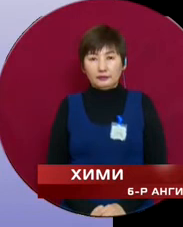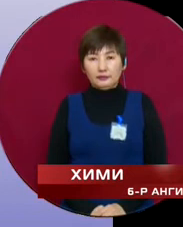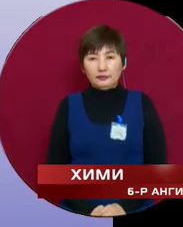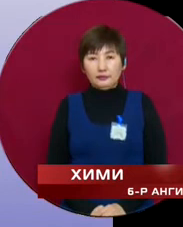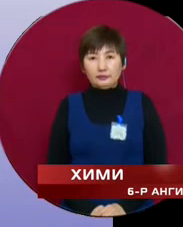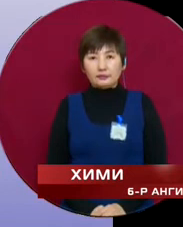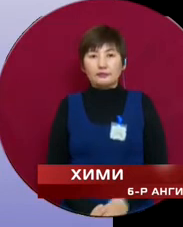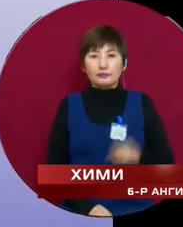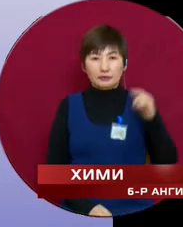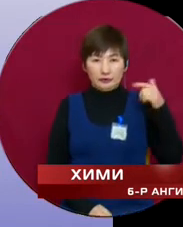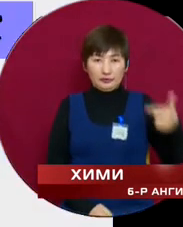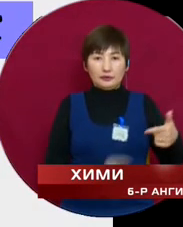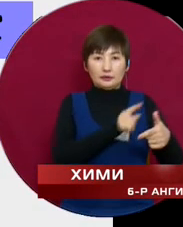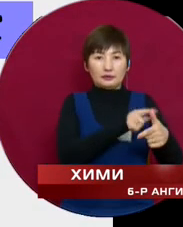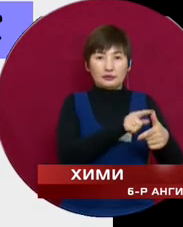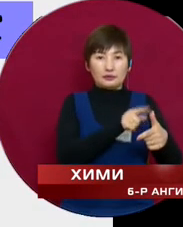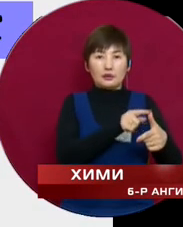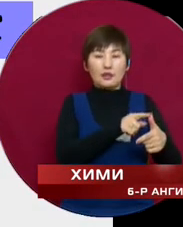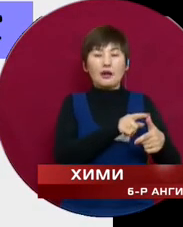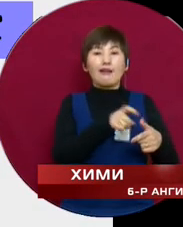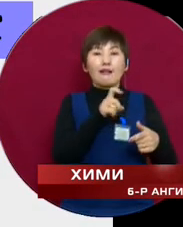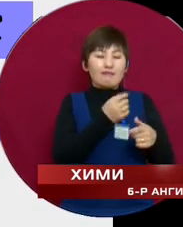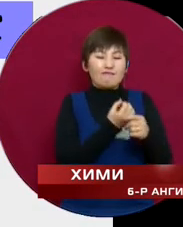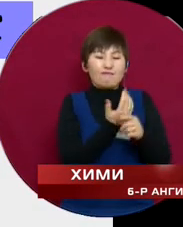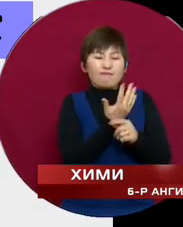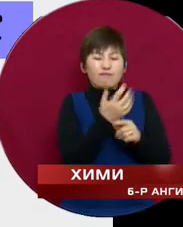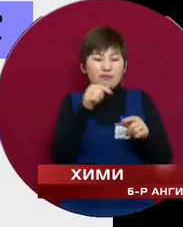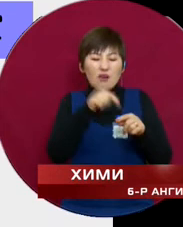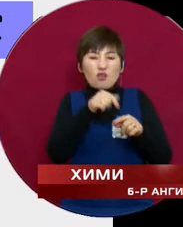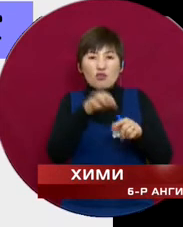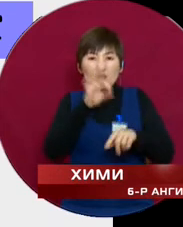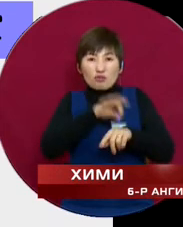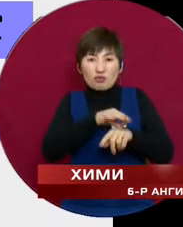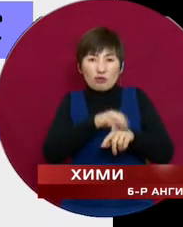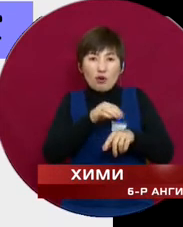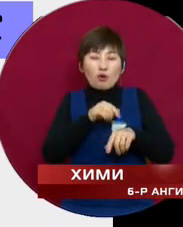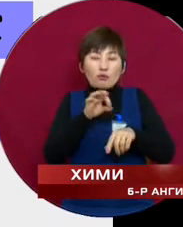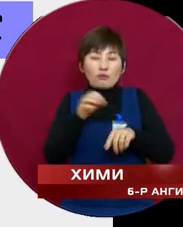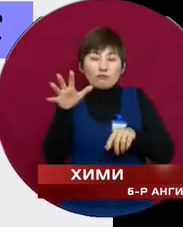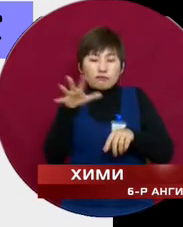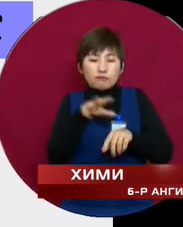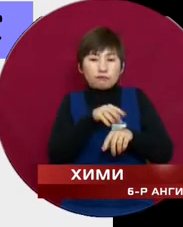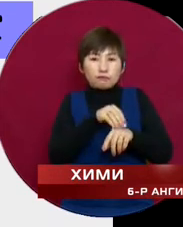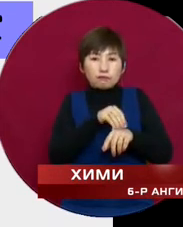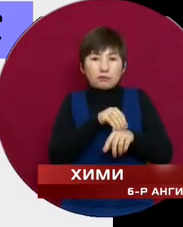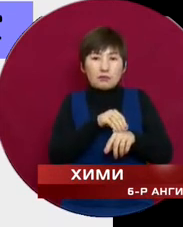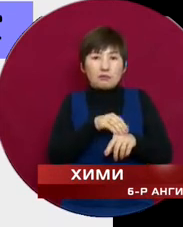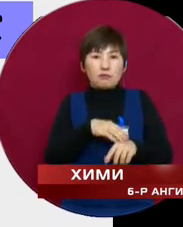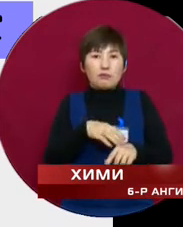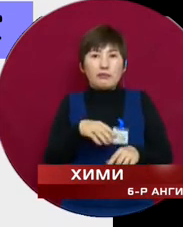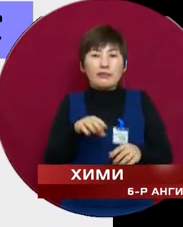За нэгдүгээрт нь хаалганы өргөсөн дээрх хүчилд түлэгдэх үед сармгжуулахын тулд хурган чихний навч